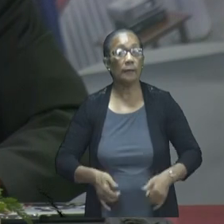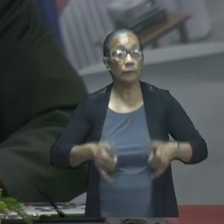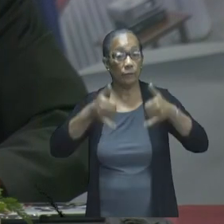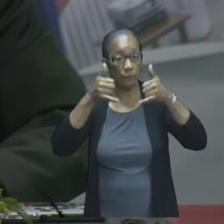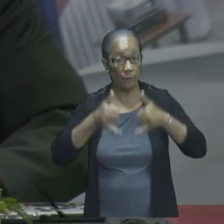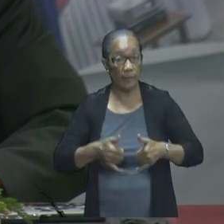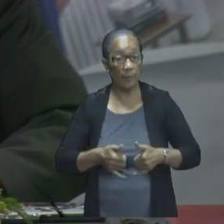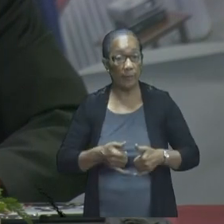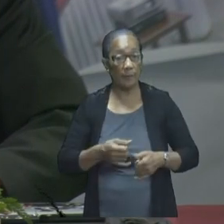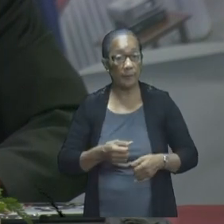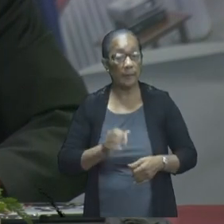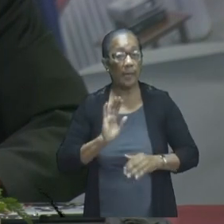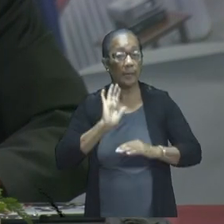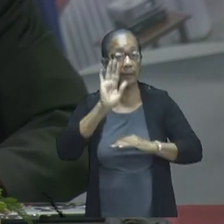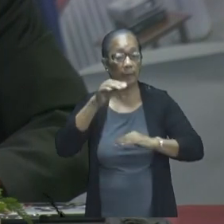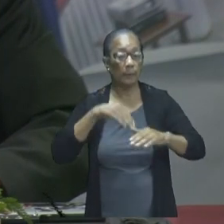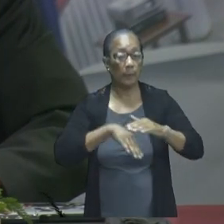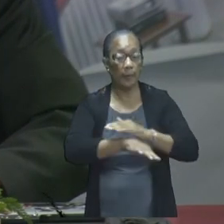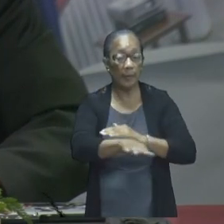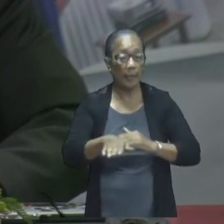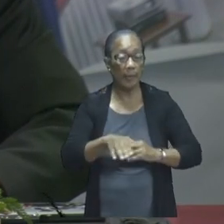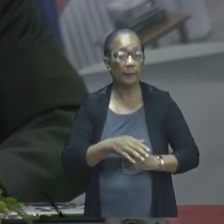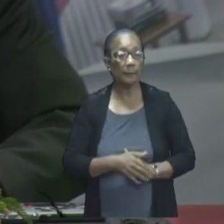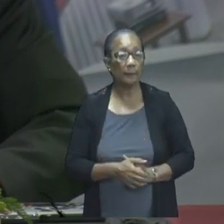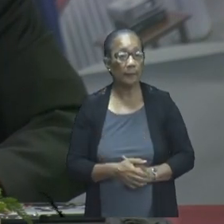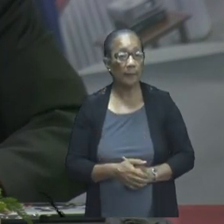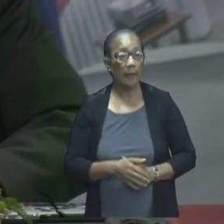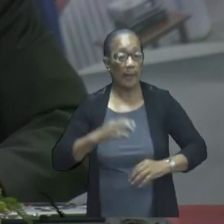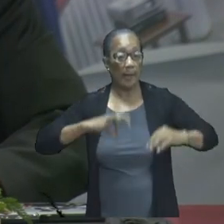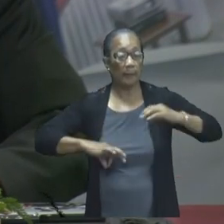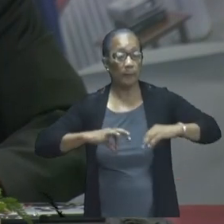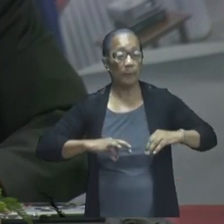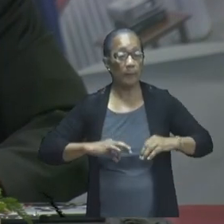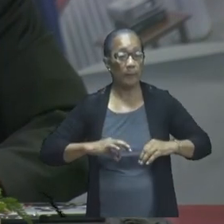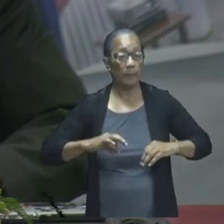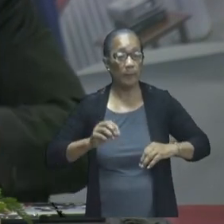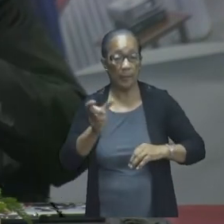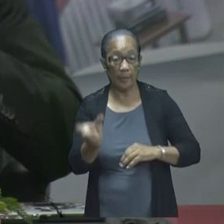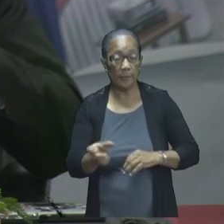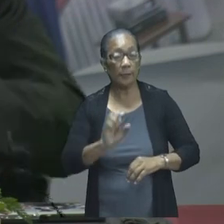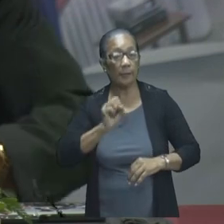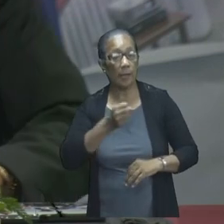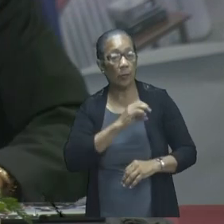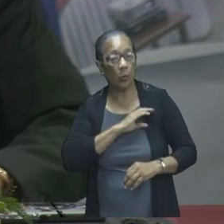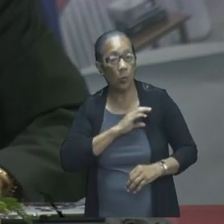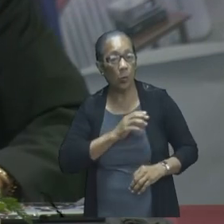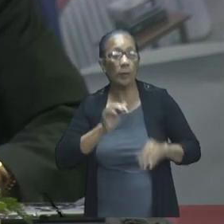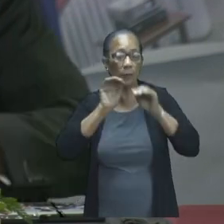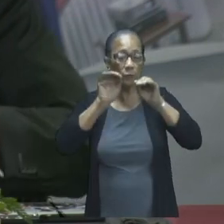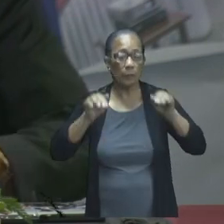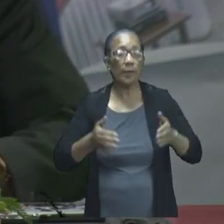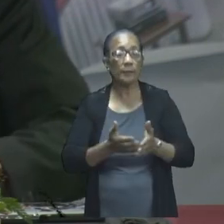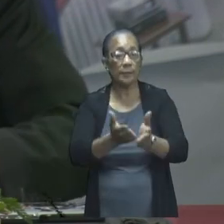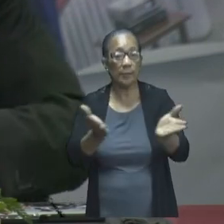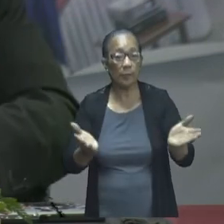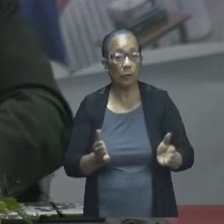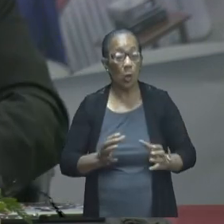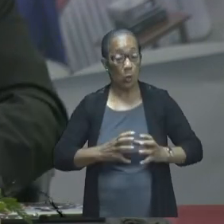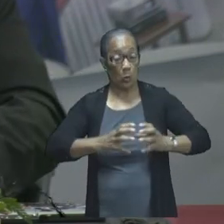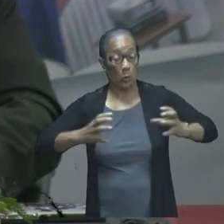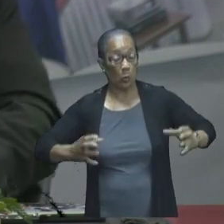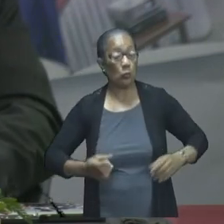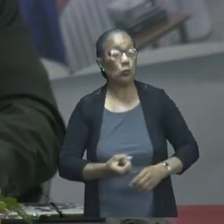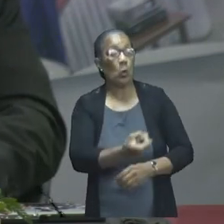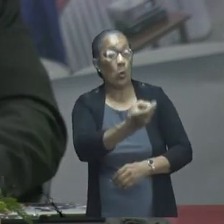geweest zijn en naar het binnenland toen meester en daarom ook informatie want ik moest uitdaging is en ik ben dat dat bijzonder belangrijk is